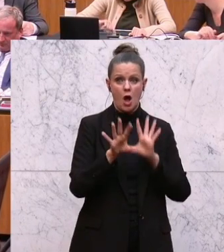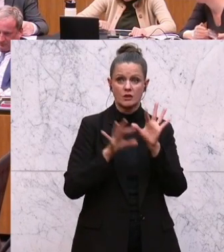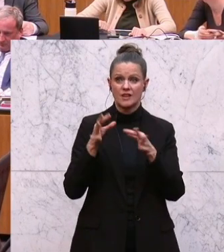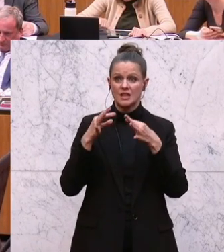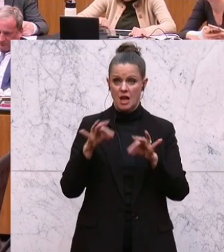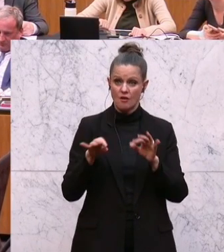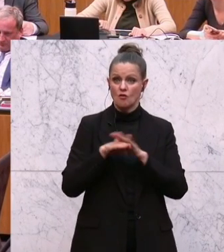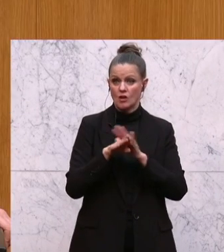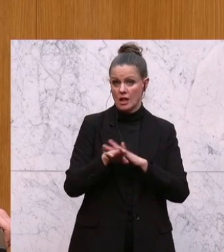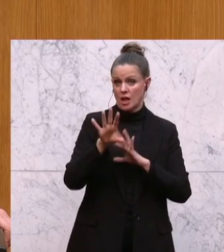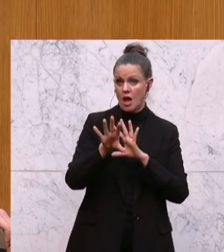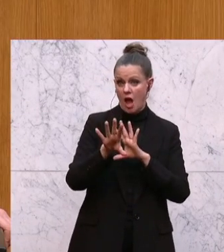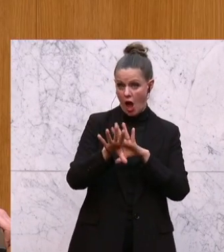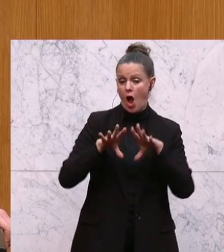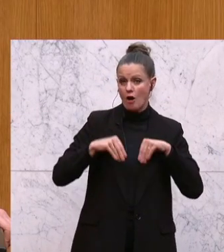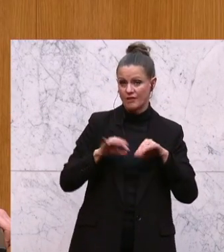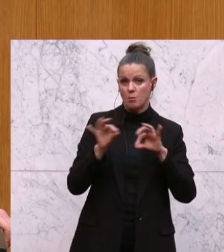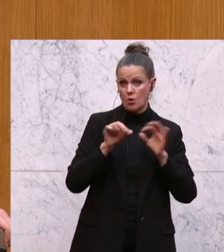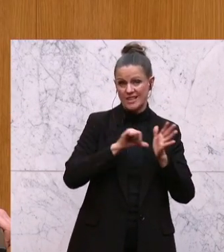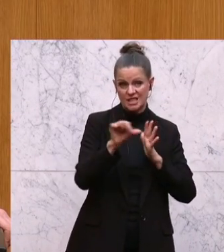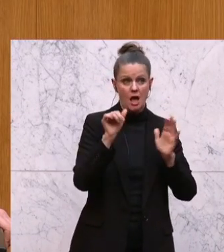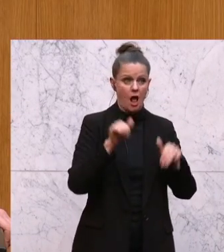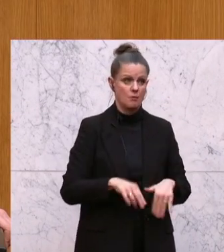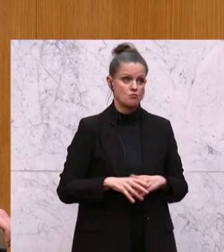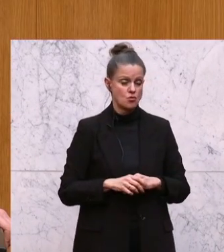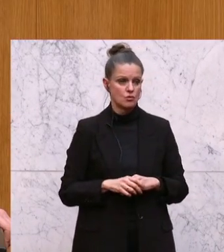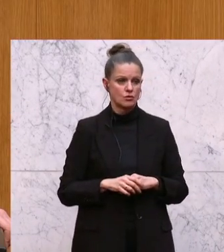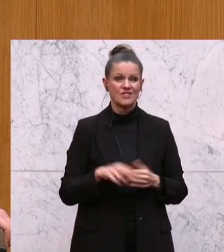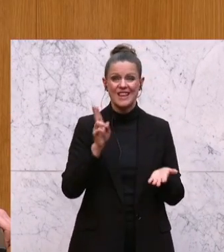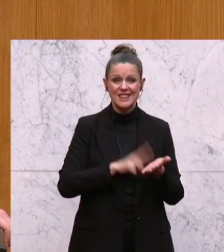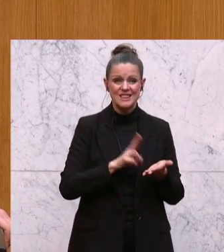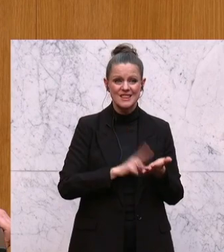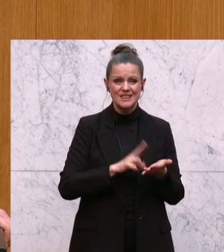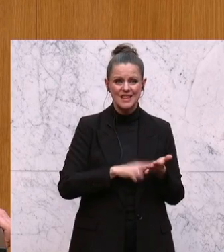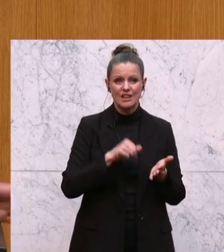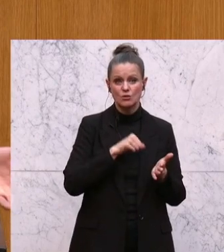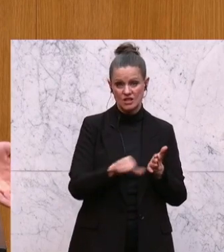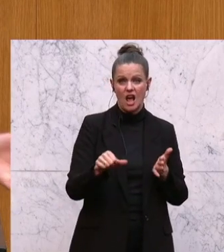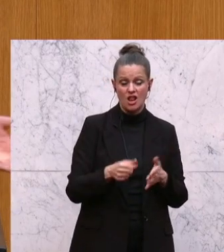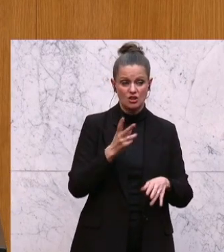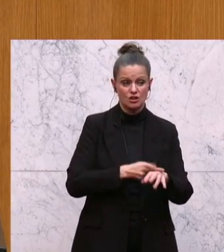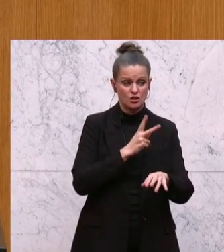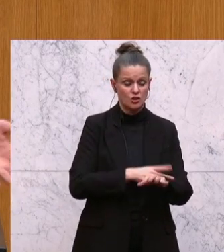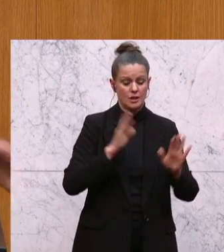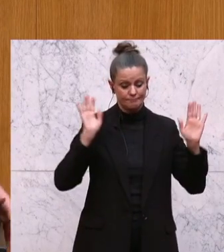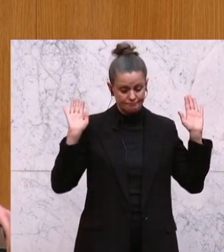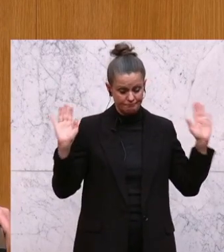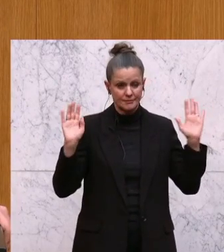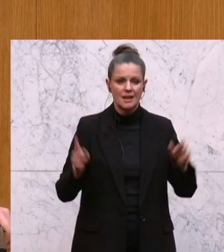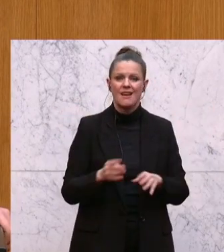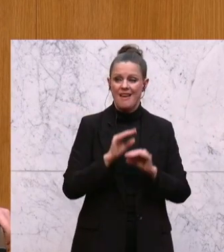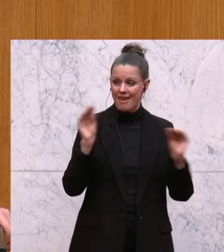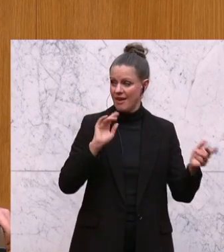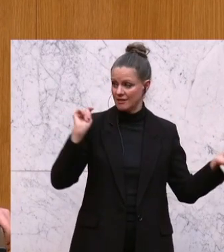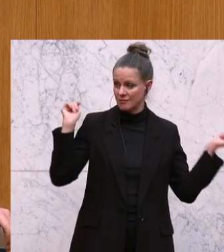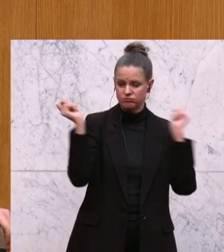wir Flüchtlinge aufnehmen oder eben zahlen müssen. Noch dazu als Nettozahlerstaat, muss man dazu sagen. Keine Rede von echter Schubumkehr